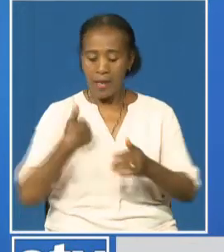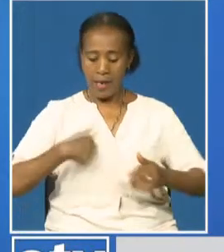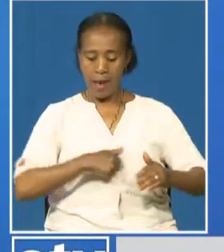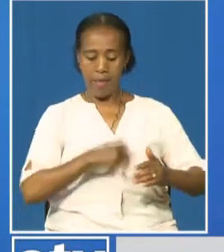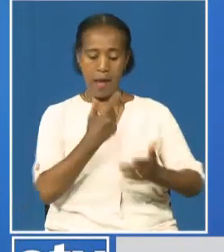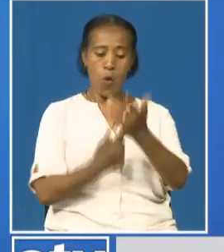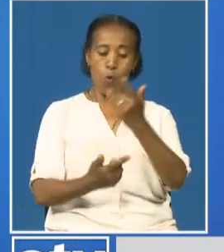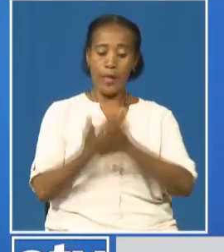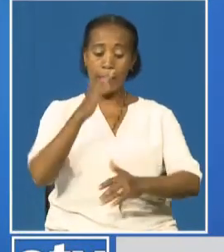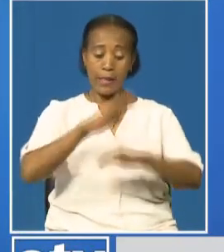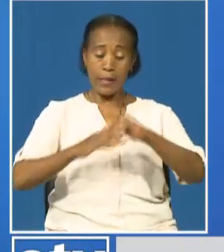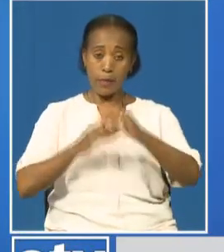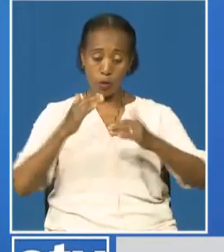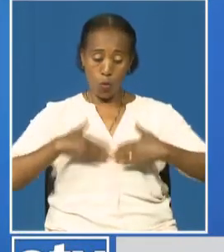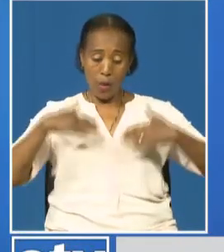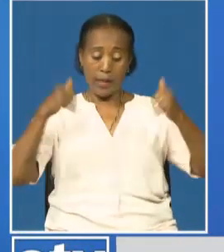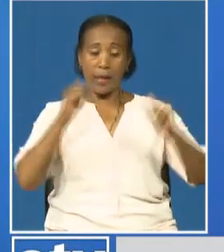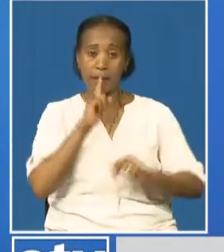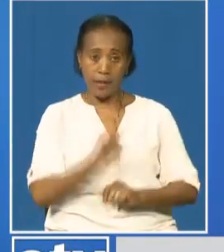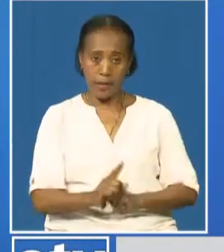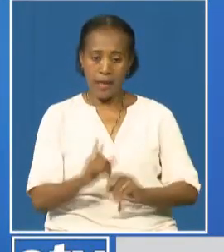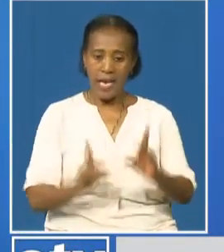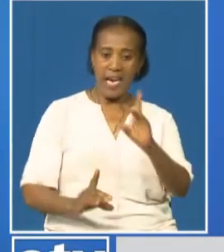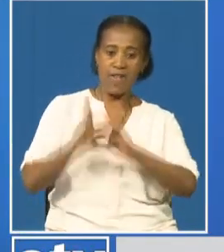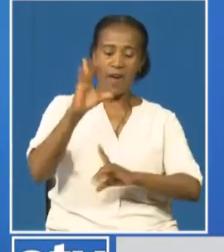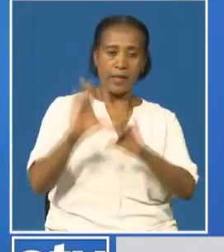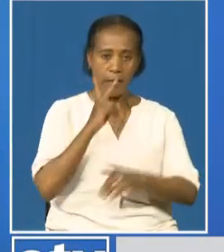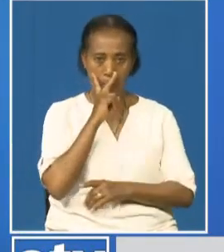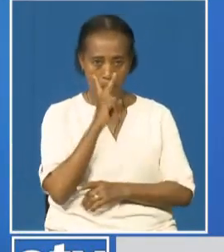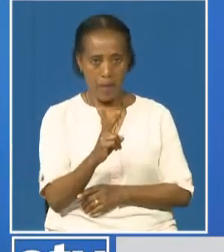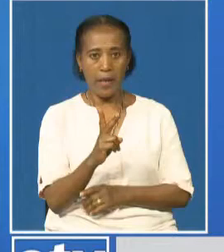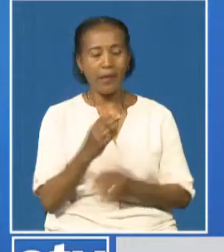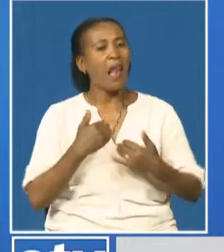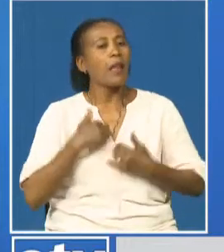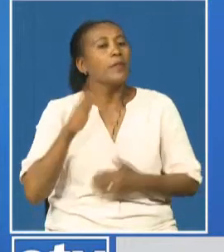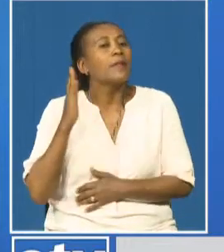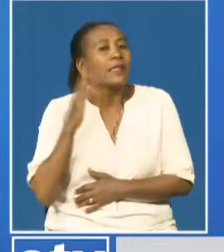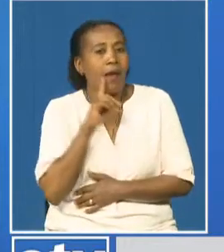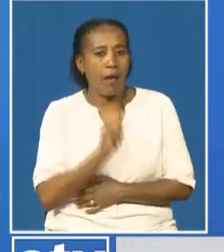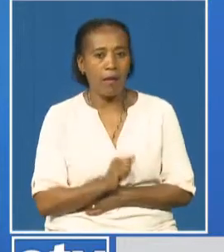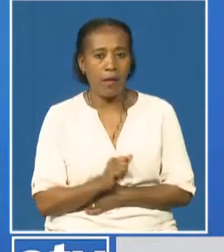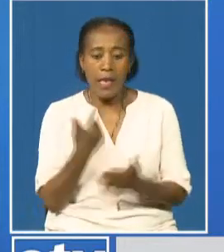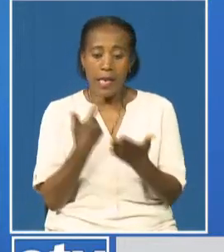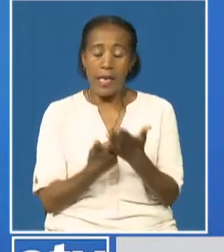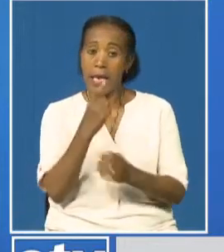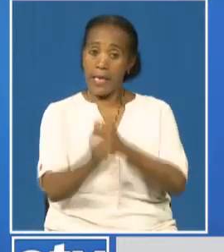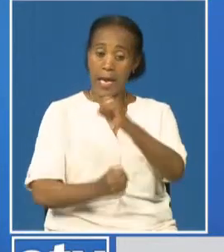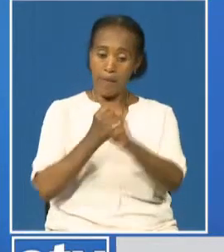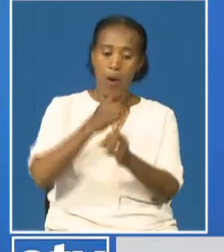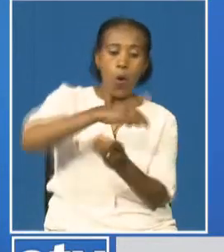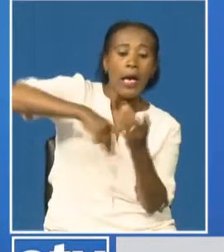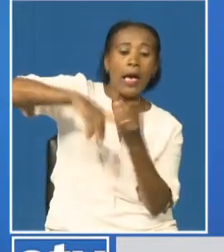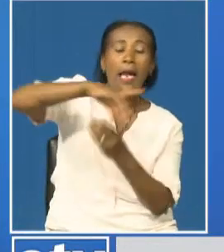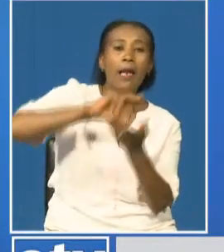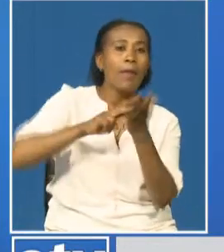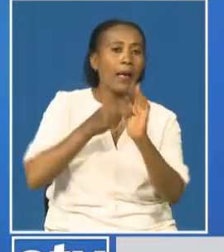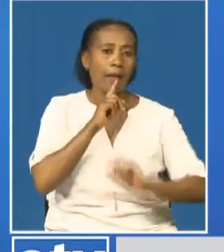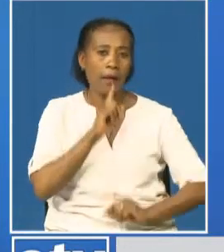ለኛ ውይይት እንዲመች አሁን ወጣትነትን ከፍ አድርገን ማየትም ያለብን ይመስለኛል። እድሜውን ክልል ማለት ነው።